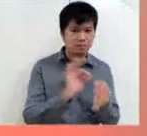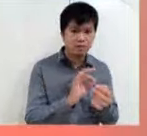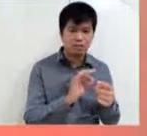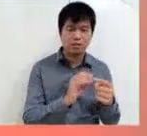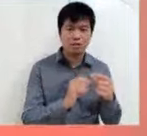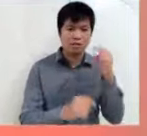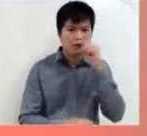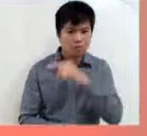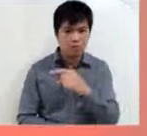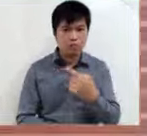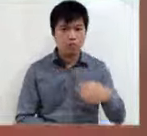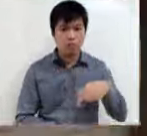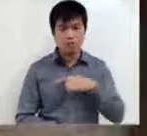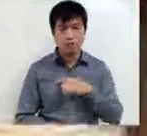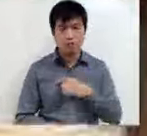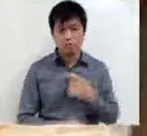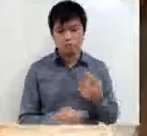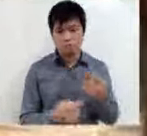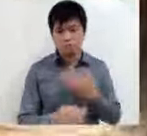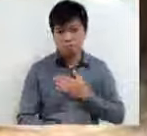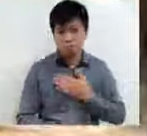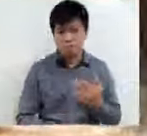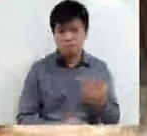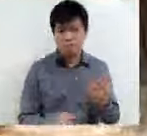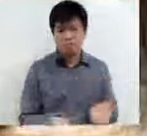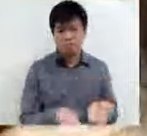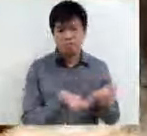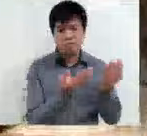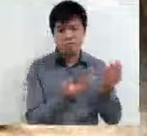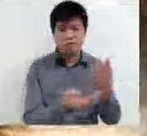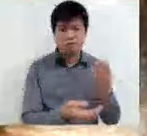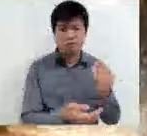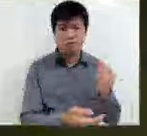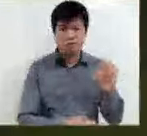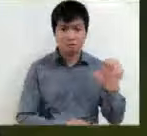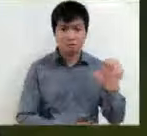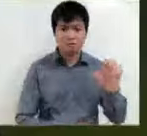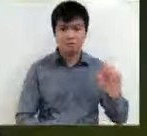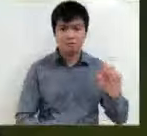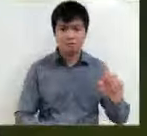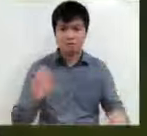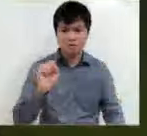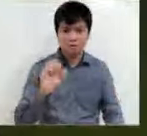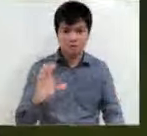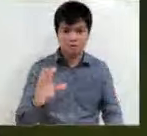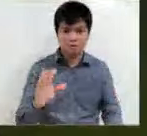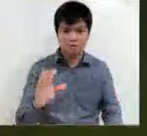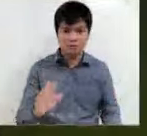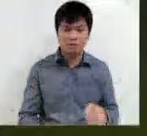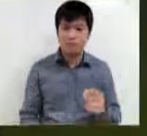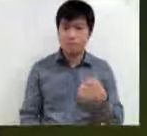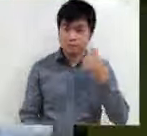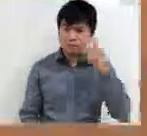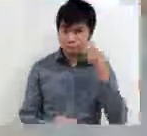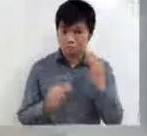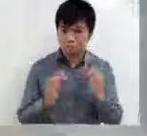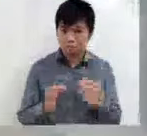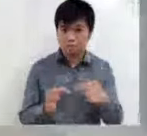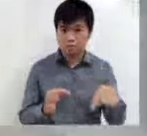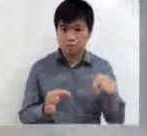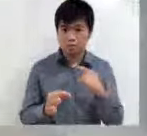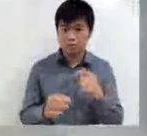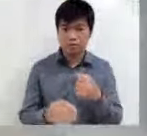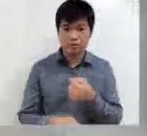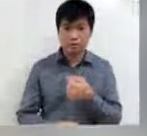the Supreme Court. Desisyon daw ng mga hosts na mag-hunger strike, pero nanindigan si House Committee on Legislative